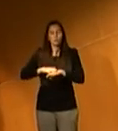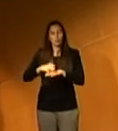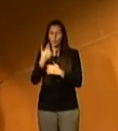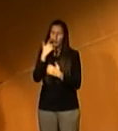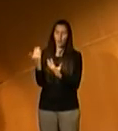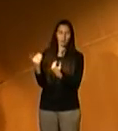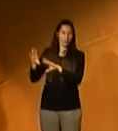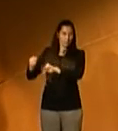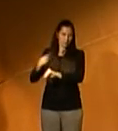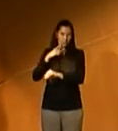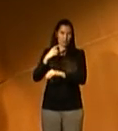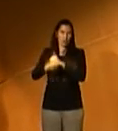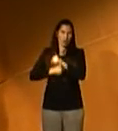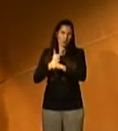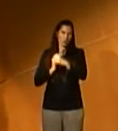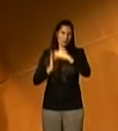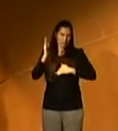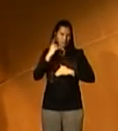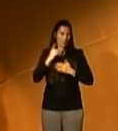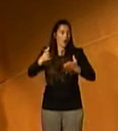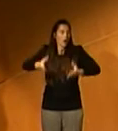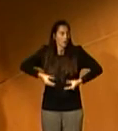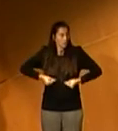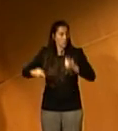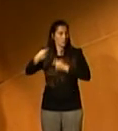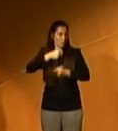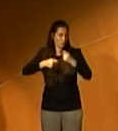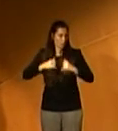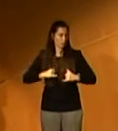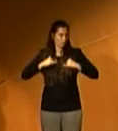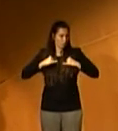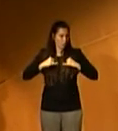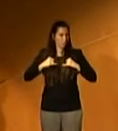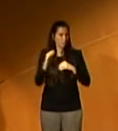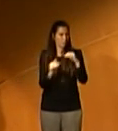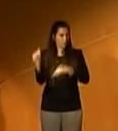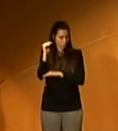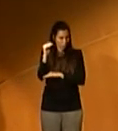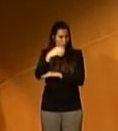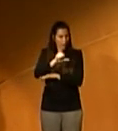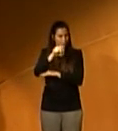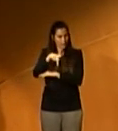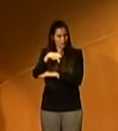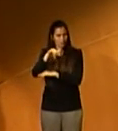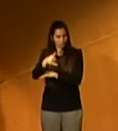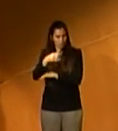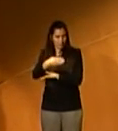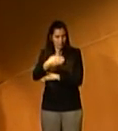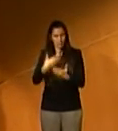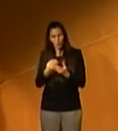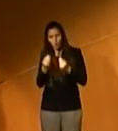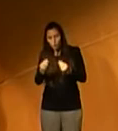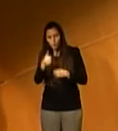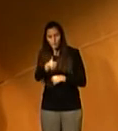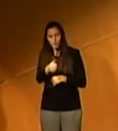avec un APJM, accueil provisoire jeune majeur. Cela lui a permis de valoriser ses compétences professionnelles et